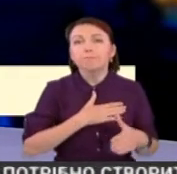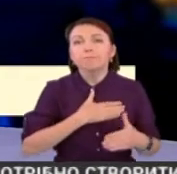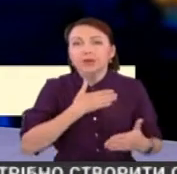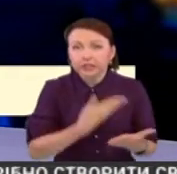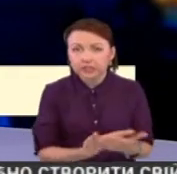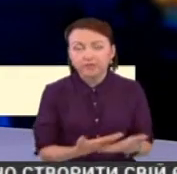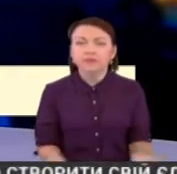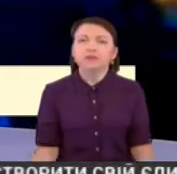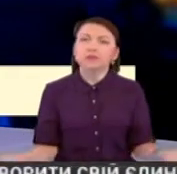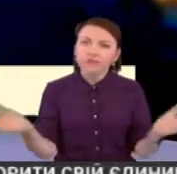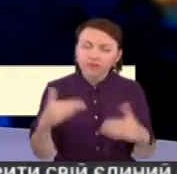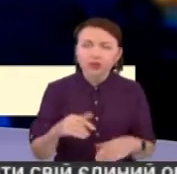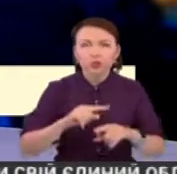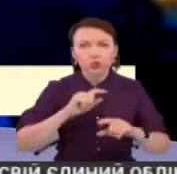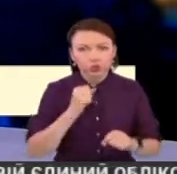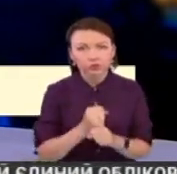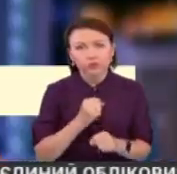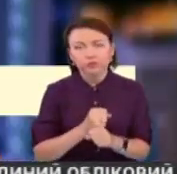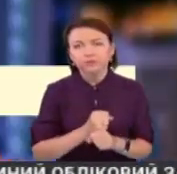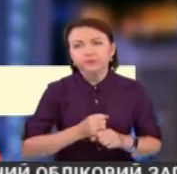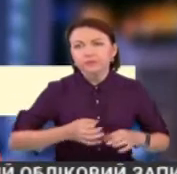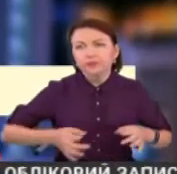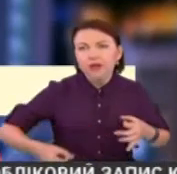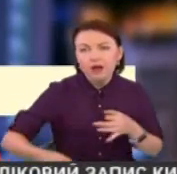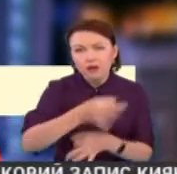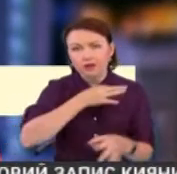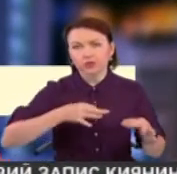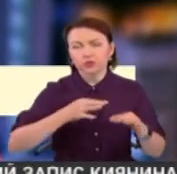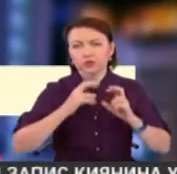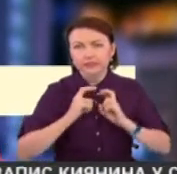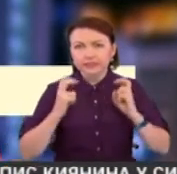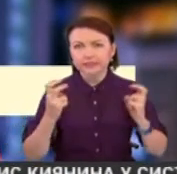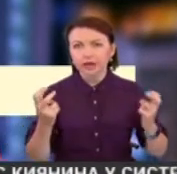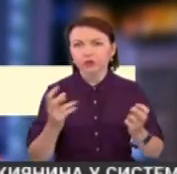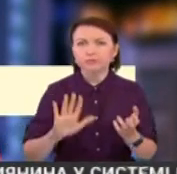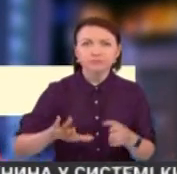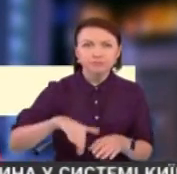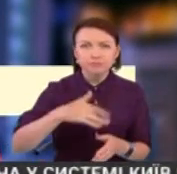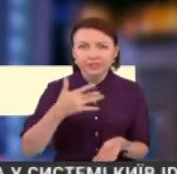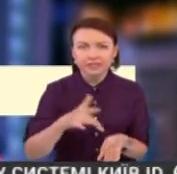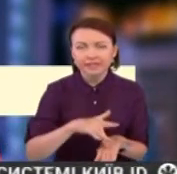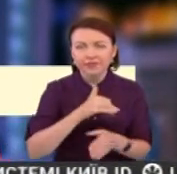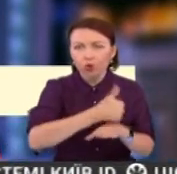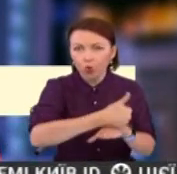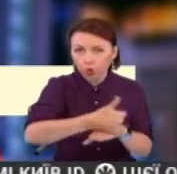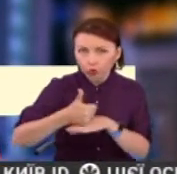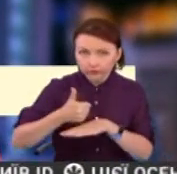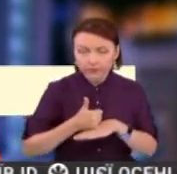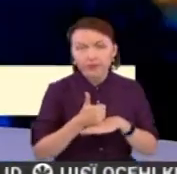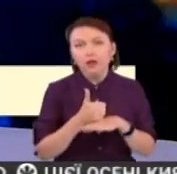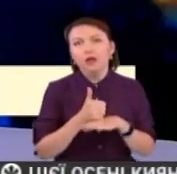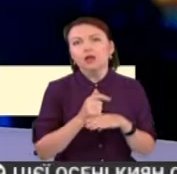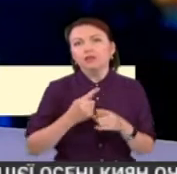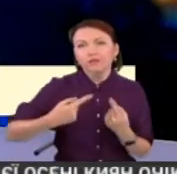ініціативу. Давайте утворювати раду агломерації. Тобто сідають місцеві голови навколишніх